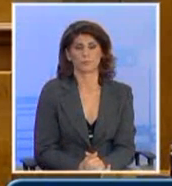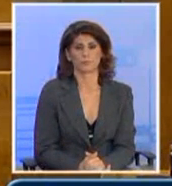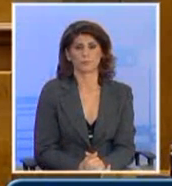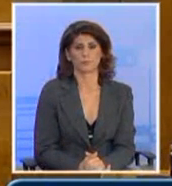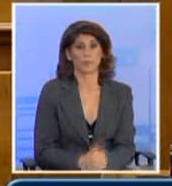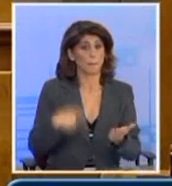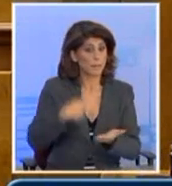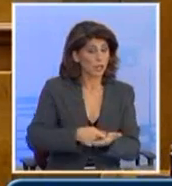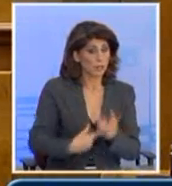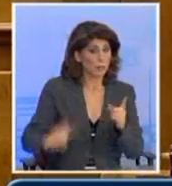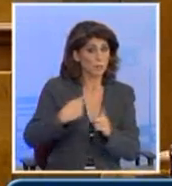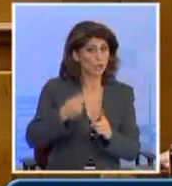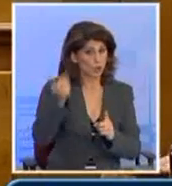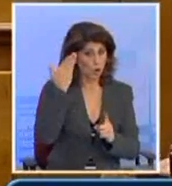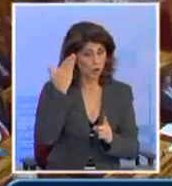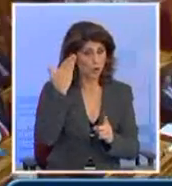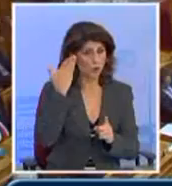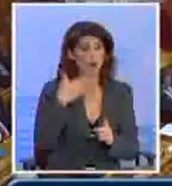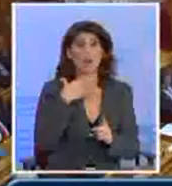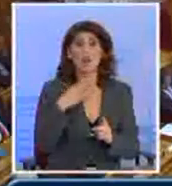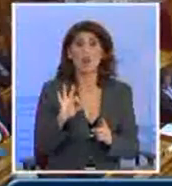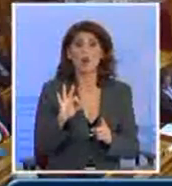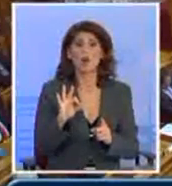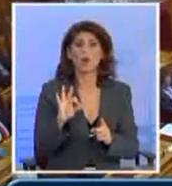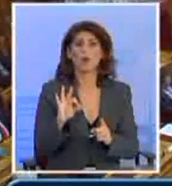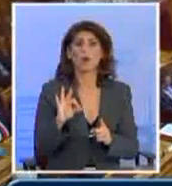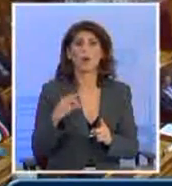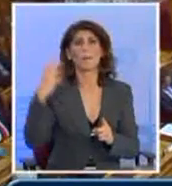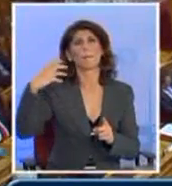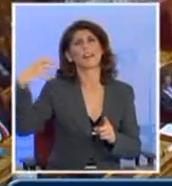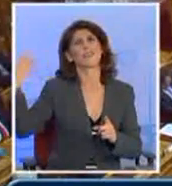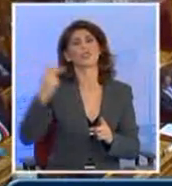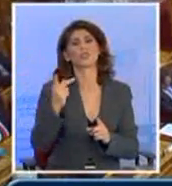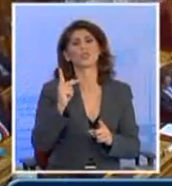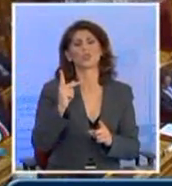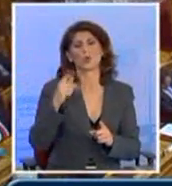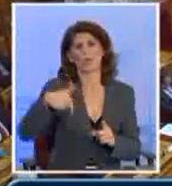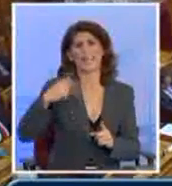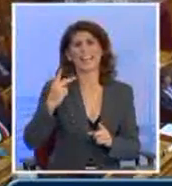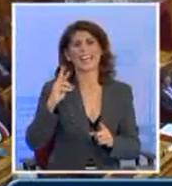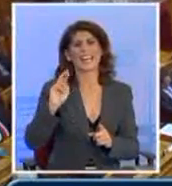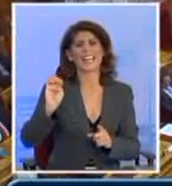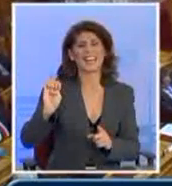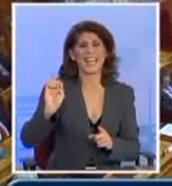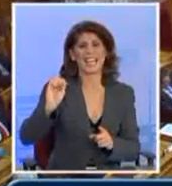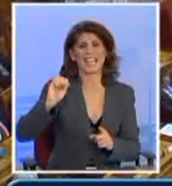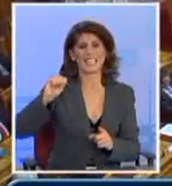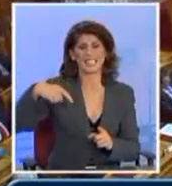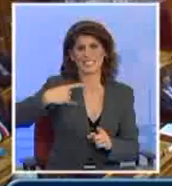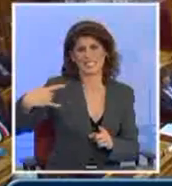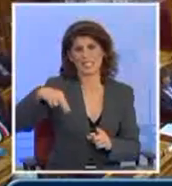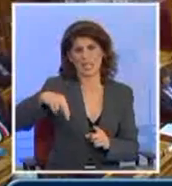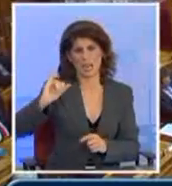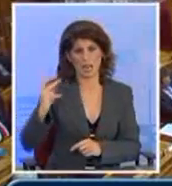Πληρώσαμε πρόσθετο κόστος λόγω της παραφιλολογίας του Brexit, λόγω της εκκρεμότητας.